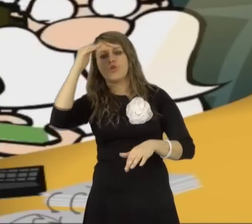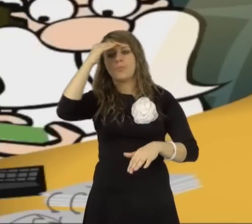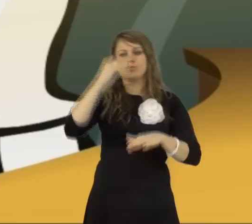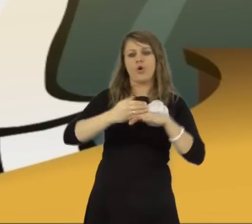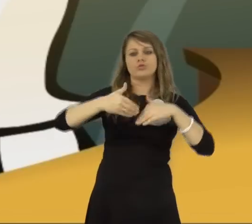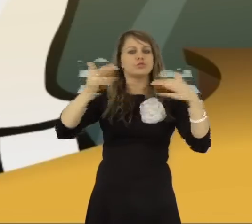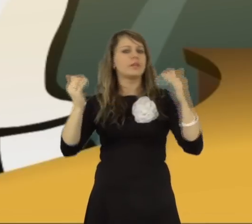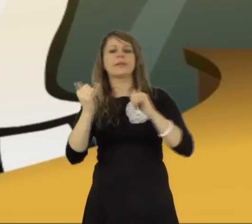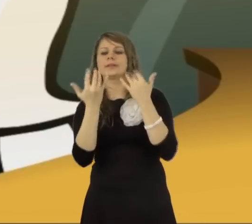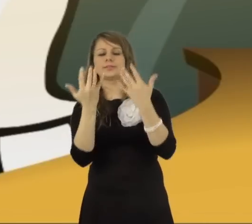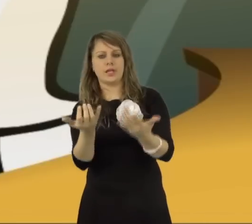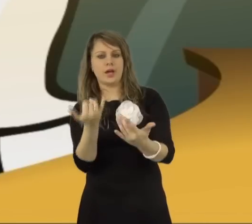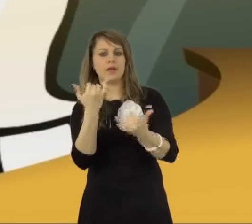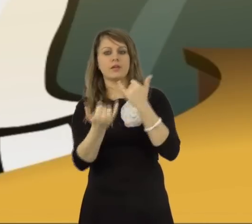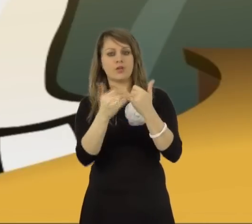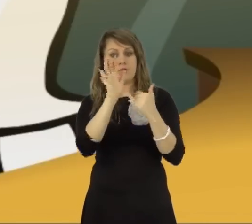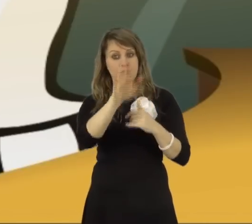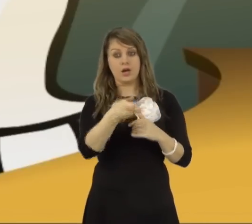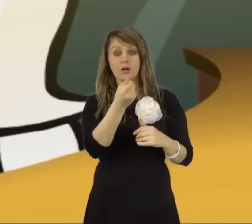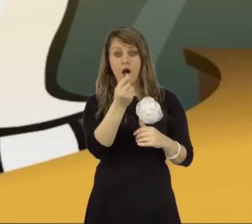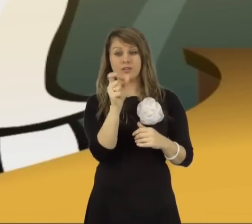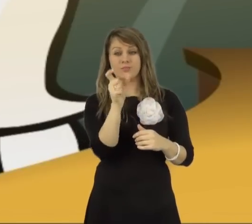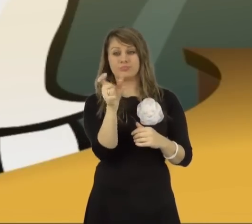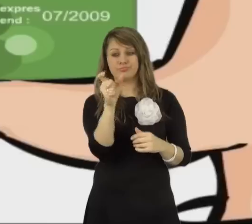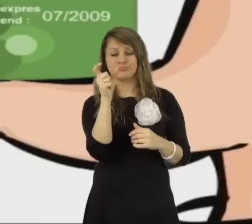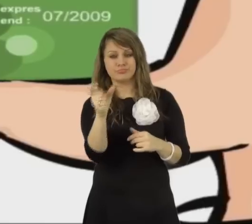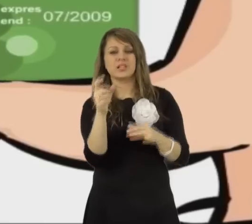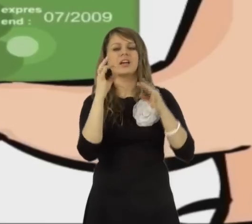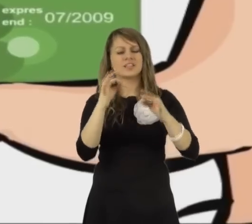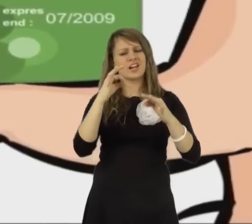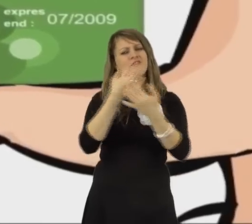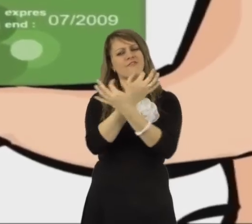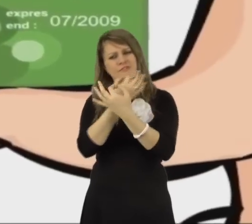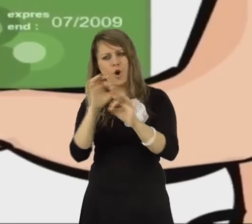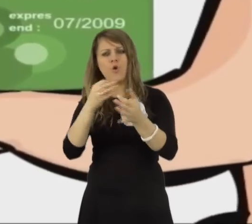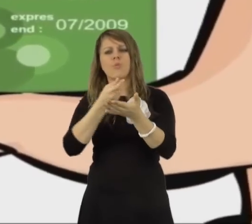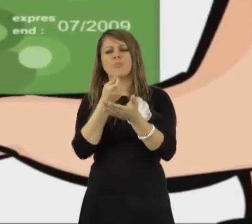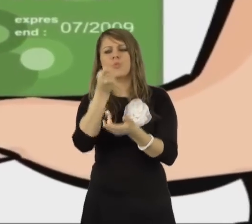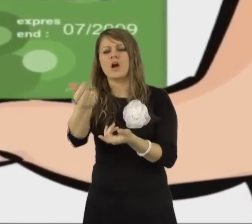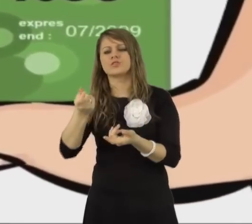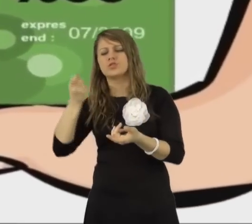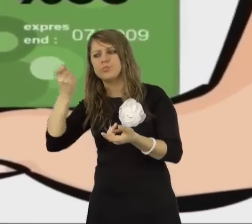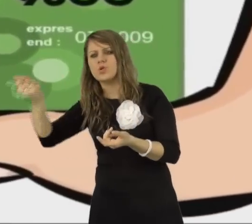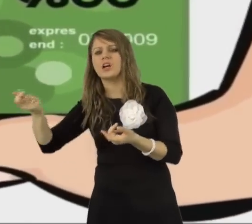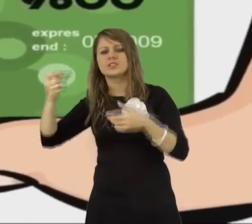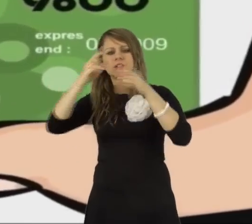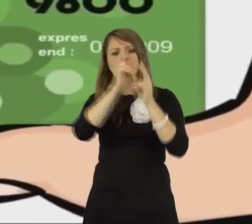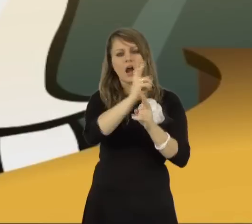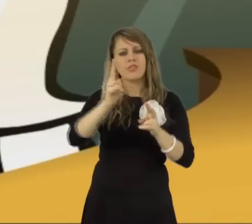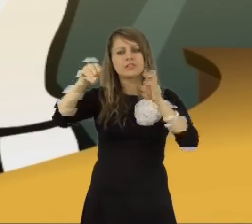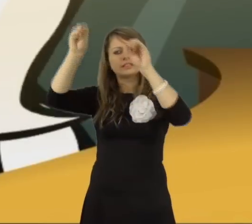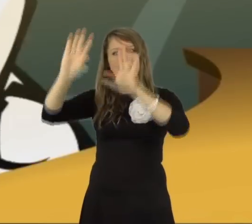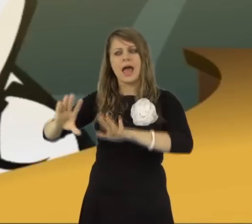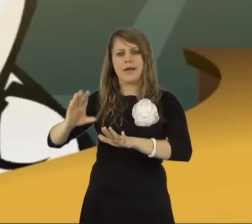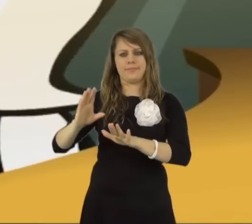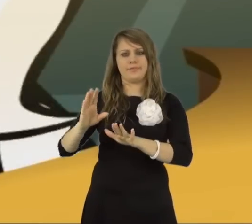przez cały czas. Jeśli masz kartę płatniczą, wówczas możesz nią zapłacić za towary i usługi w punktach, które takie karty